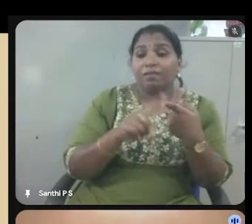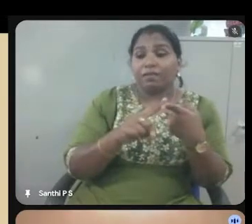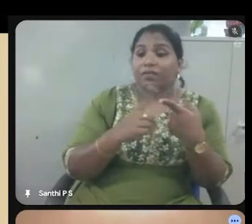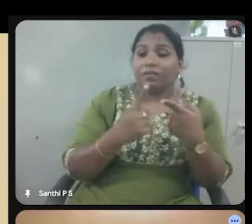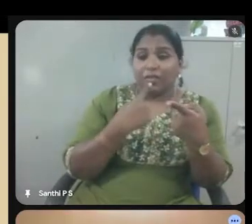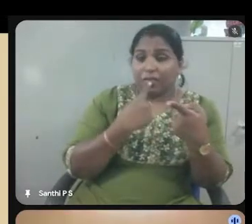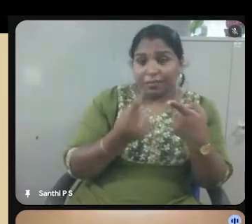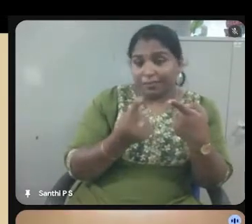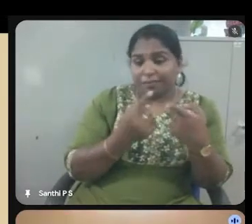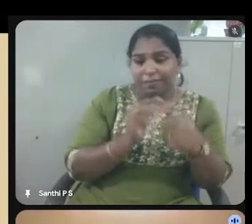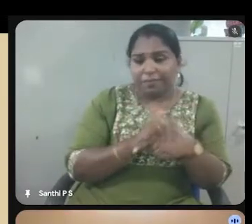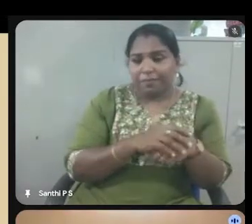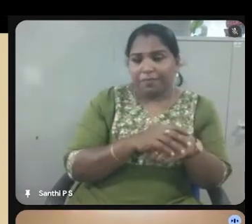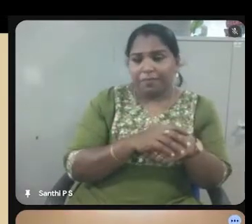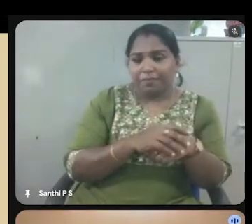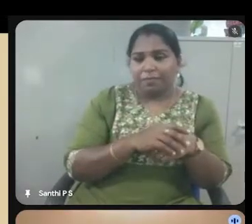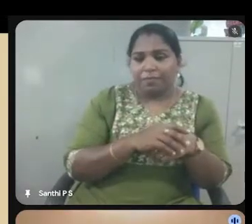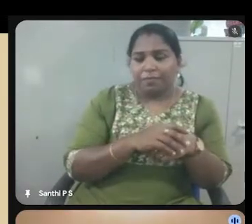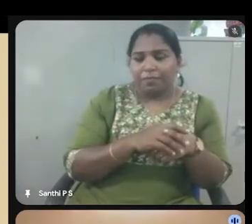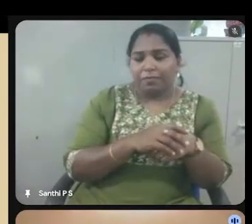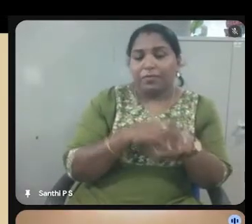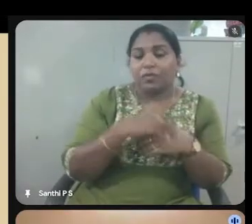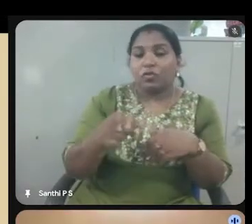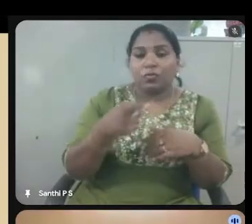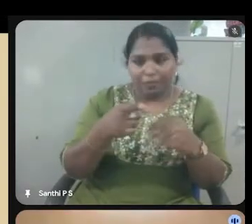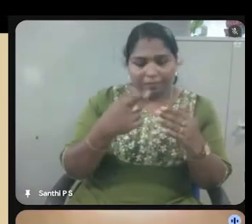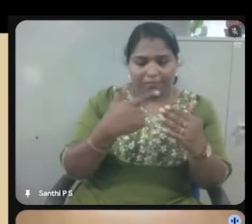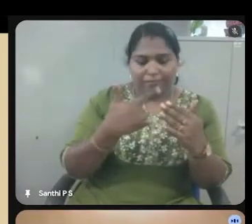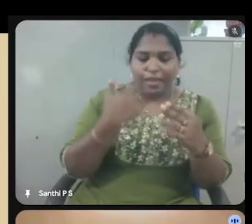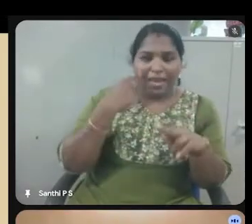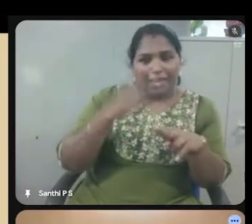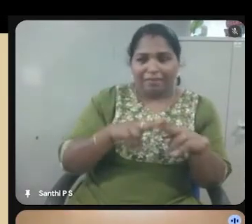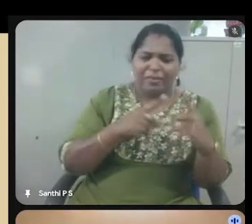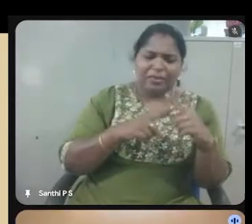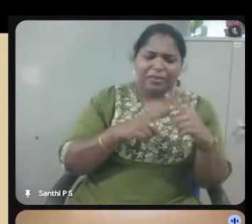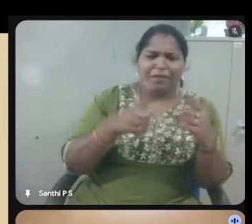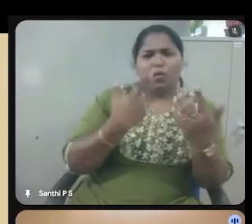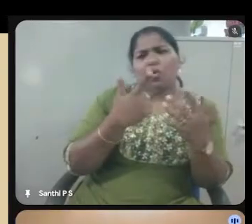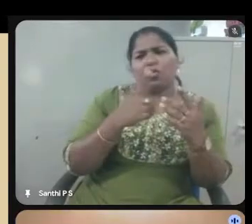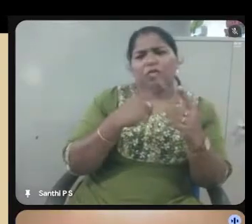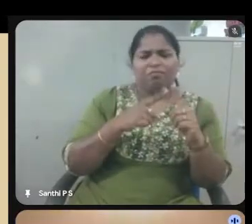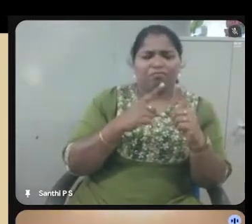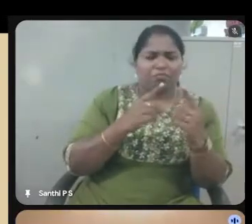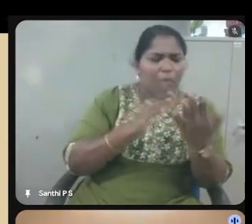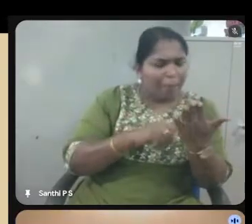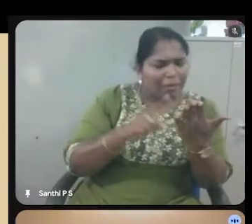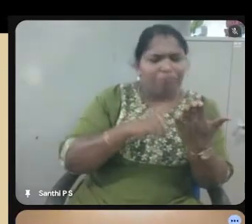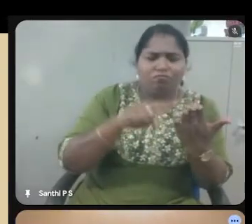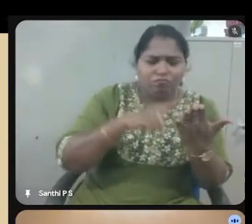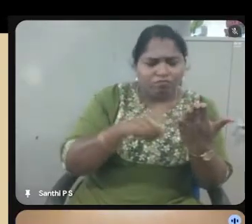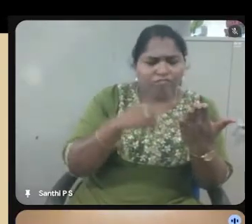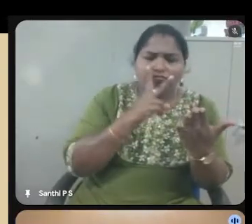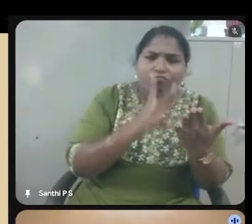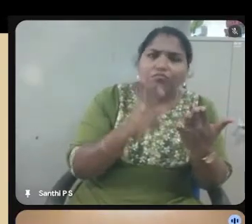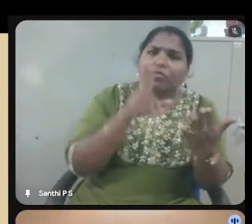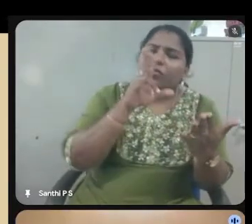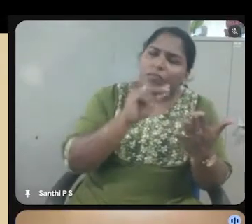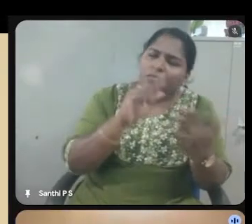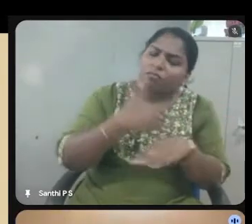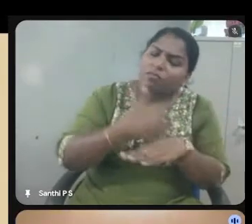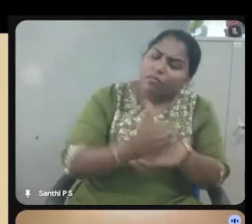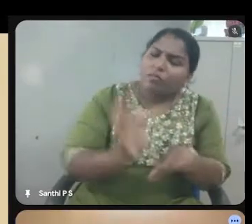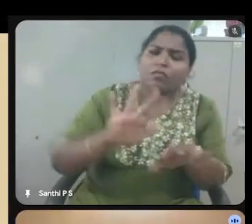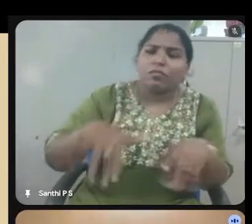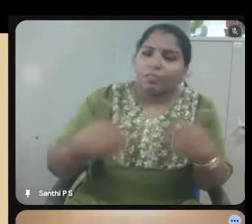എന്തുകൊണ്ടായിരിക്കാം ഈ ഒരു എന്താ പറയാ സ്ക്രീൻ ടൈം കൂടുന്ന കുട്ടികൾക്ക് ഈ സംസാരം ഡെവലപ്പ് ചെയ്യാൻ താമസം